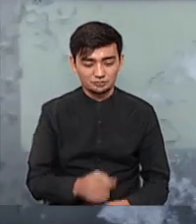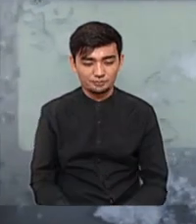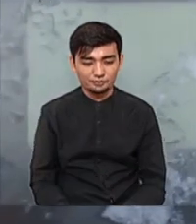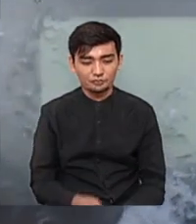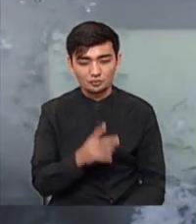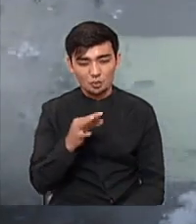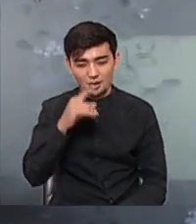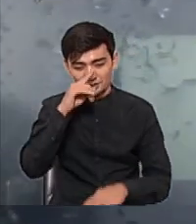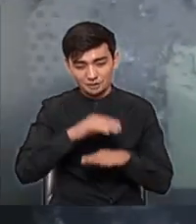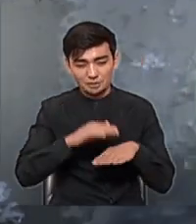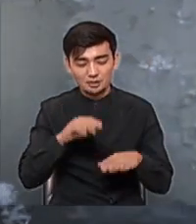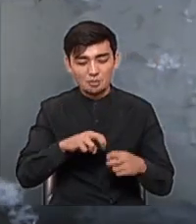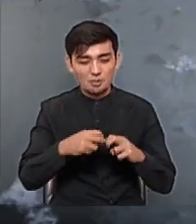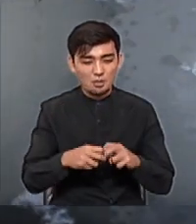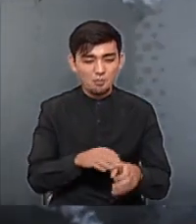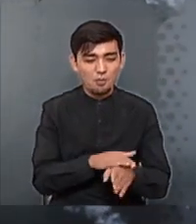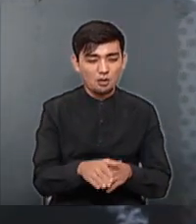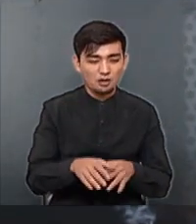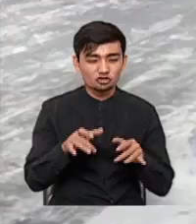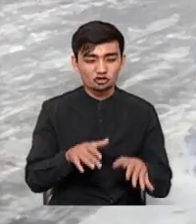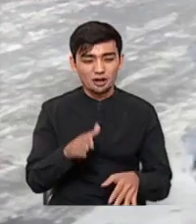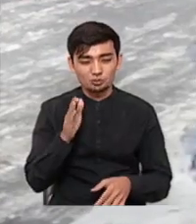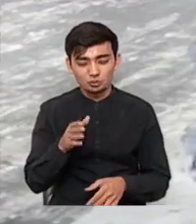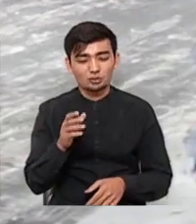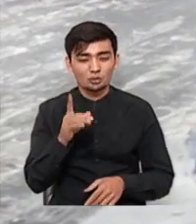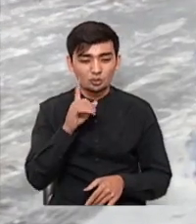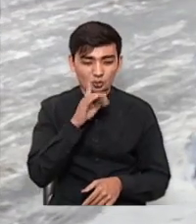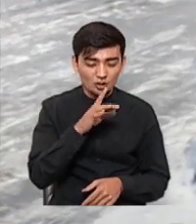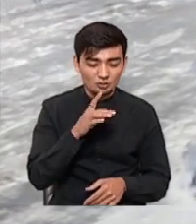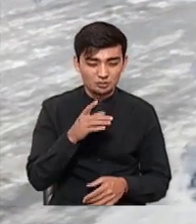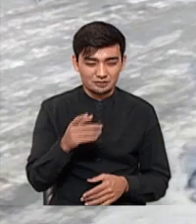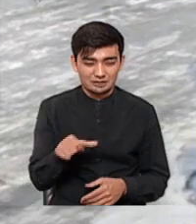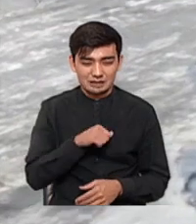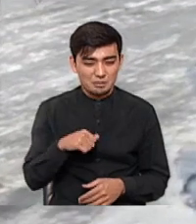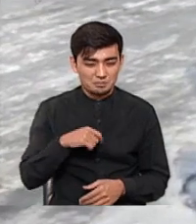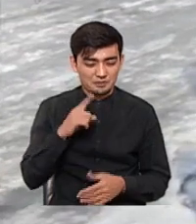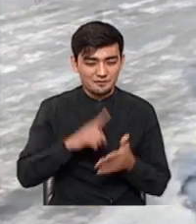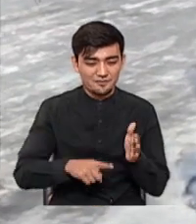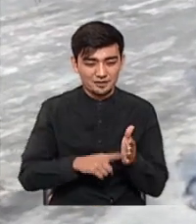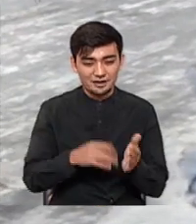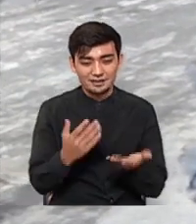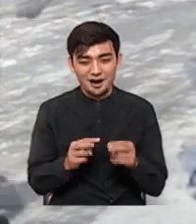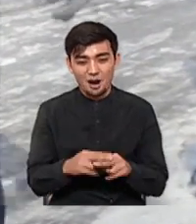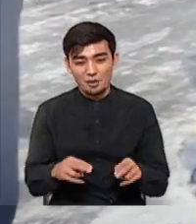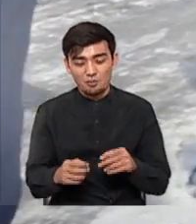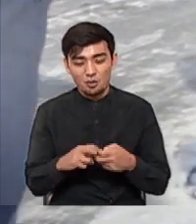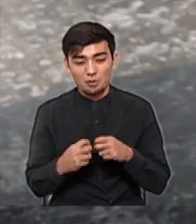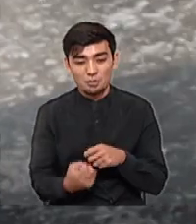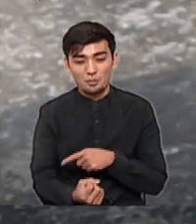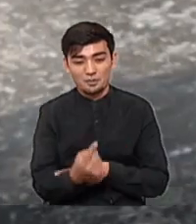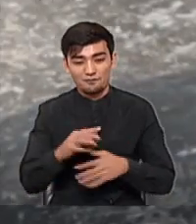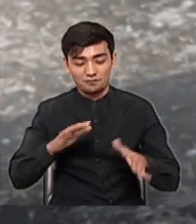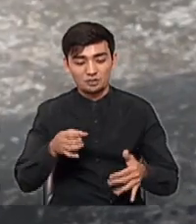Дегенмен әкімдіктегілер мәселе толық шешілетініне өздері де сенбейтін сыңайлы. Өйткені егер жағдай тағы қайталанса,